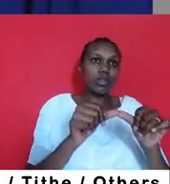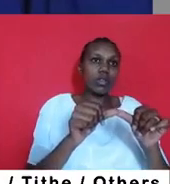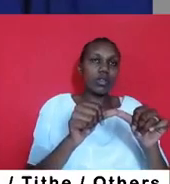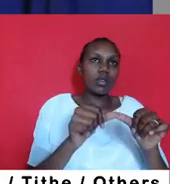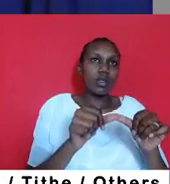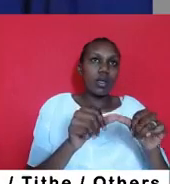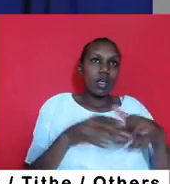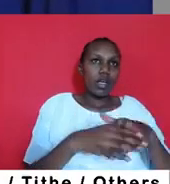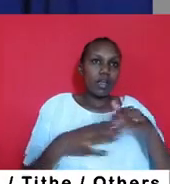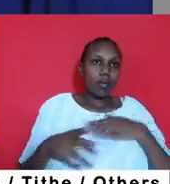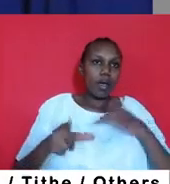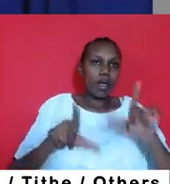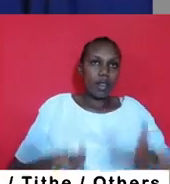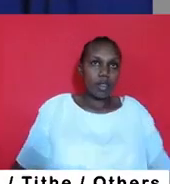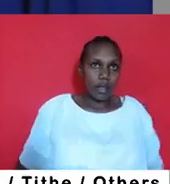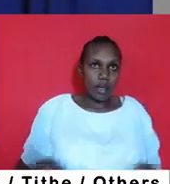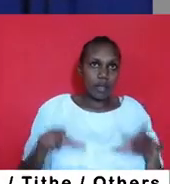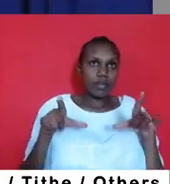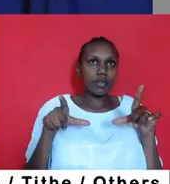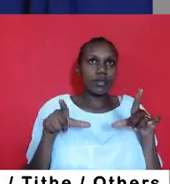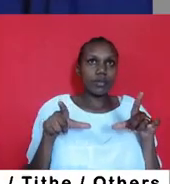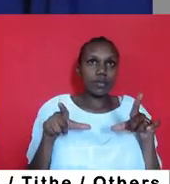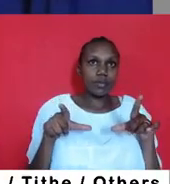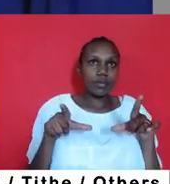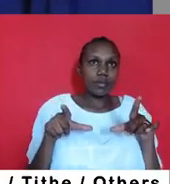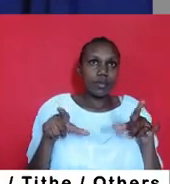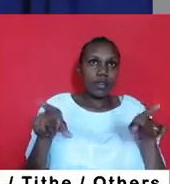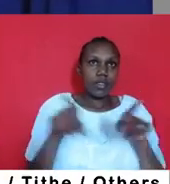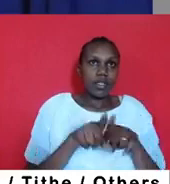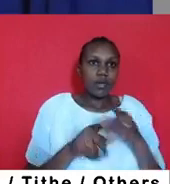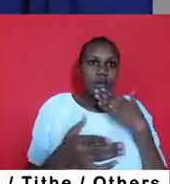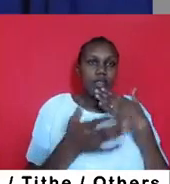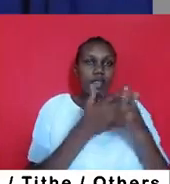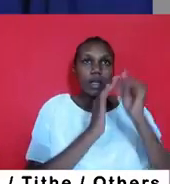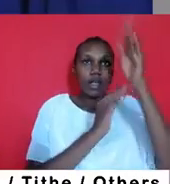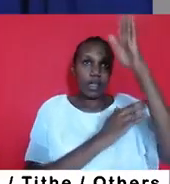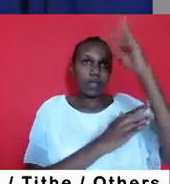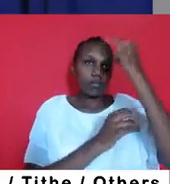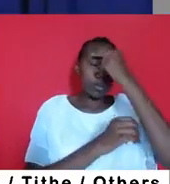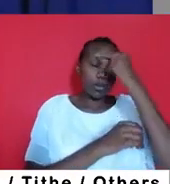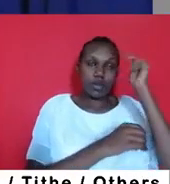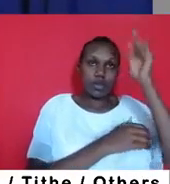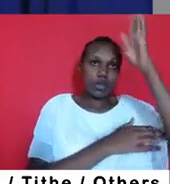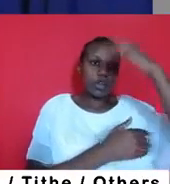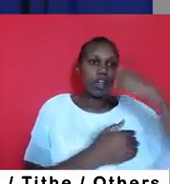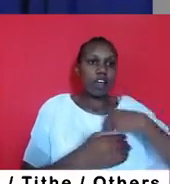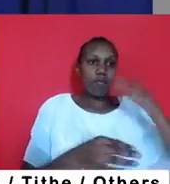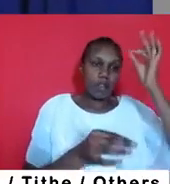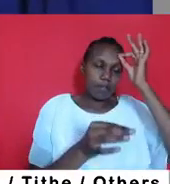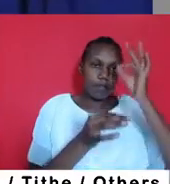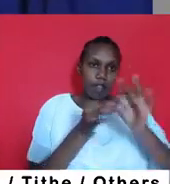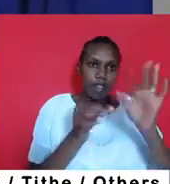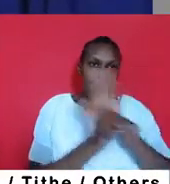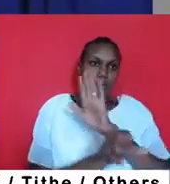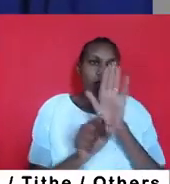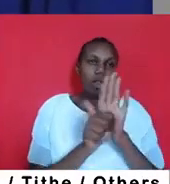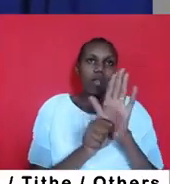amenizidishia katika maisha yangu. Anazidi kumshukuru sababu amekuwa Mungu mwaminifu.